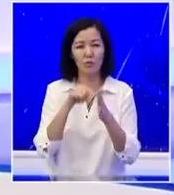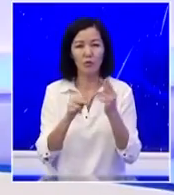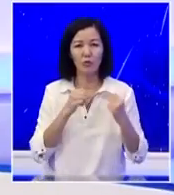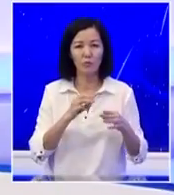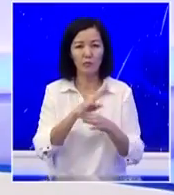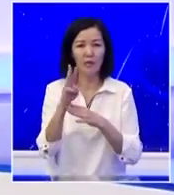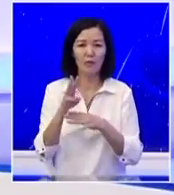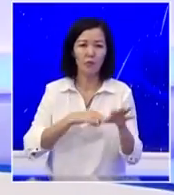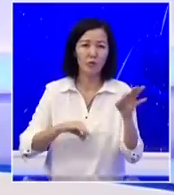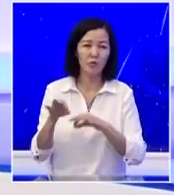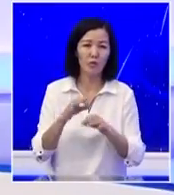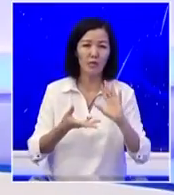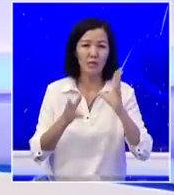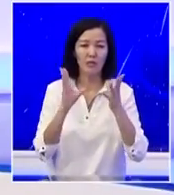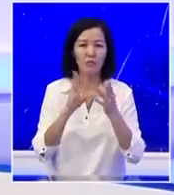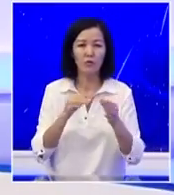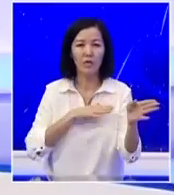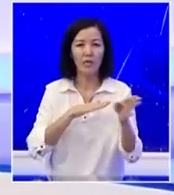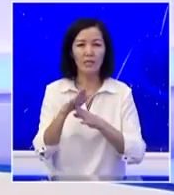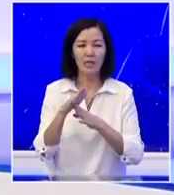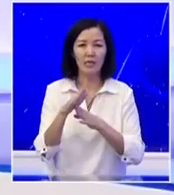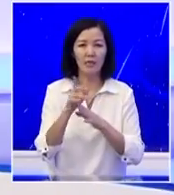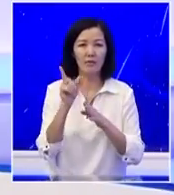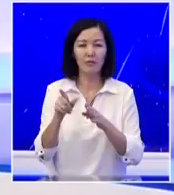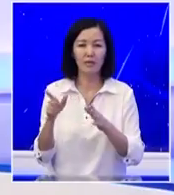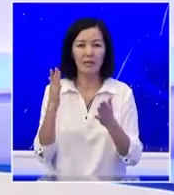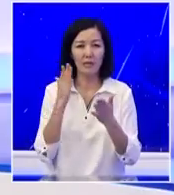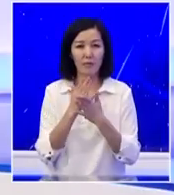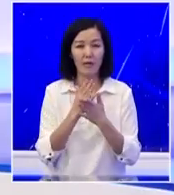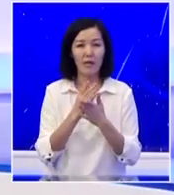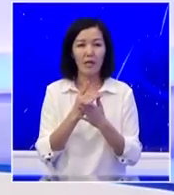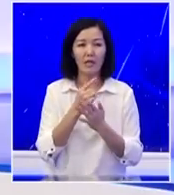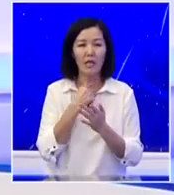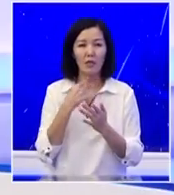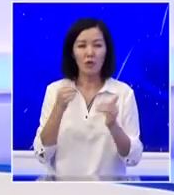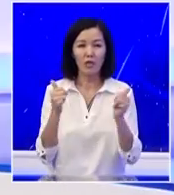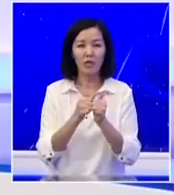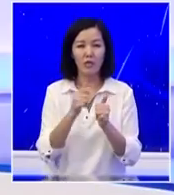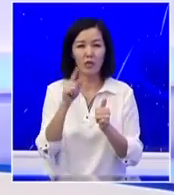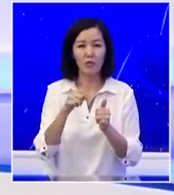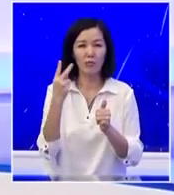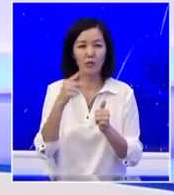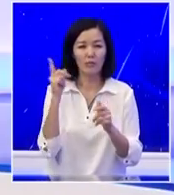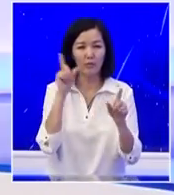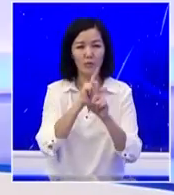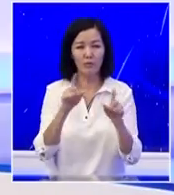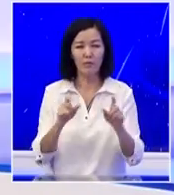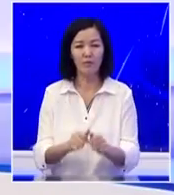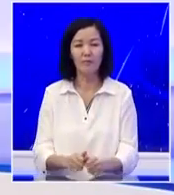ішінде жұмыспен қамтудың жол картасы бойынша іске асырылып жатқандар да бар. Бірі Талдықорған маңындағы номері 21-ші мектеп.